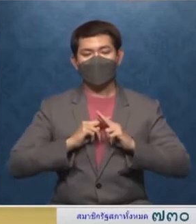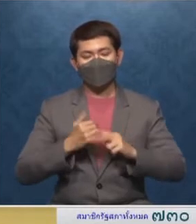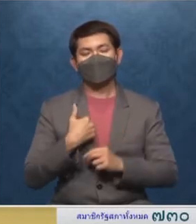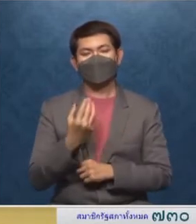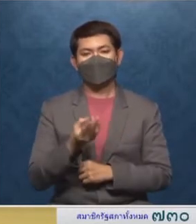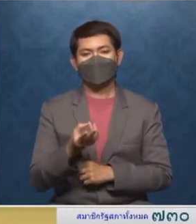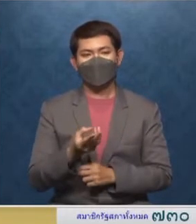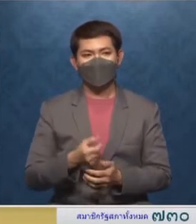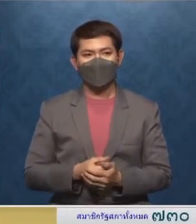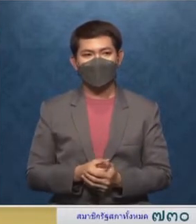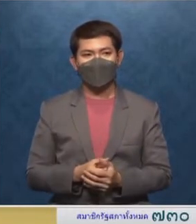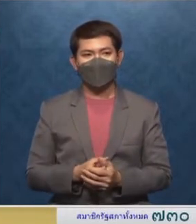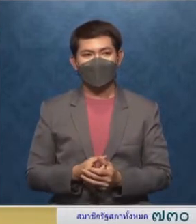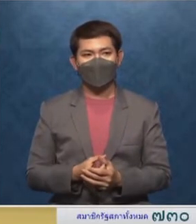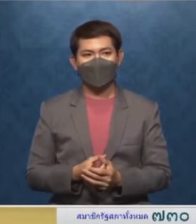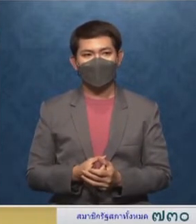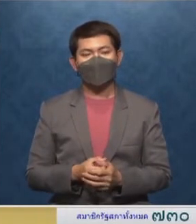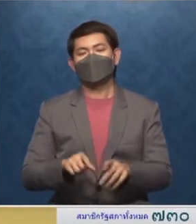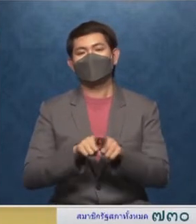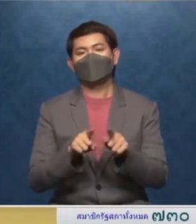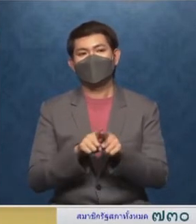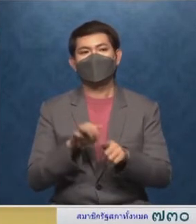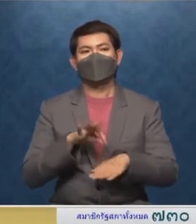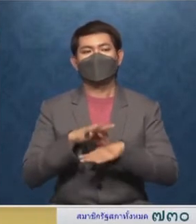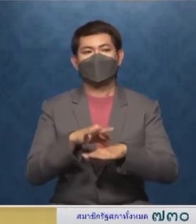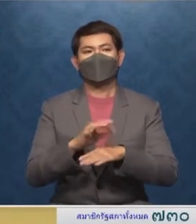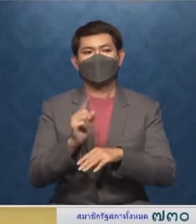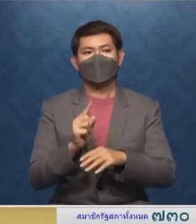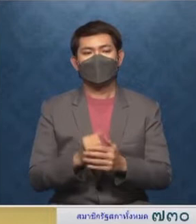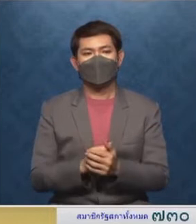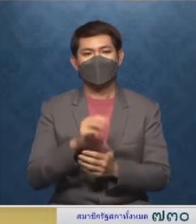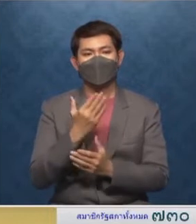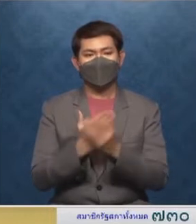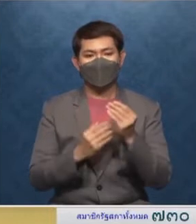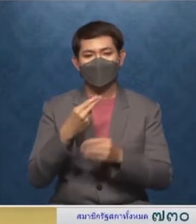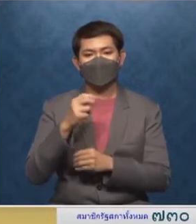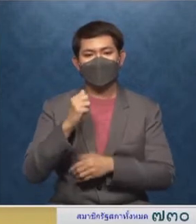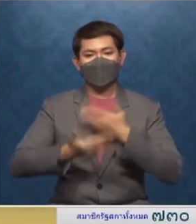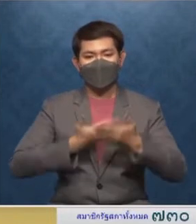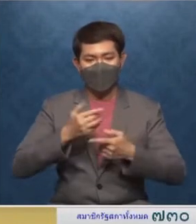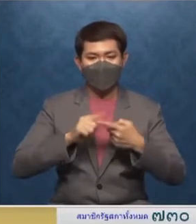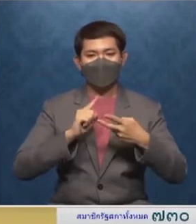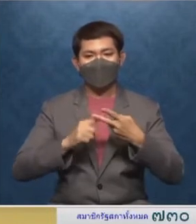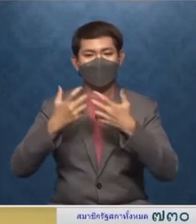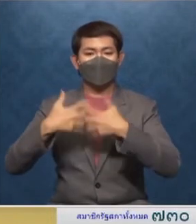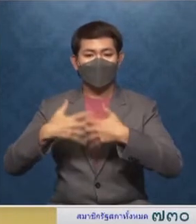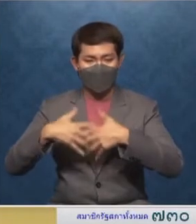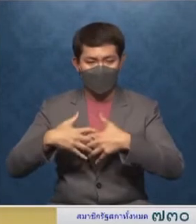ะครับก็สู่สำเร็จอีกเหมือนกันครับท่านประธานก็สภาหอการค้าสภาอุตสาหกรรม